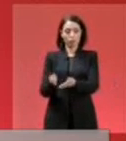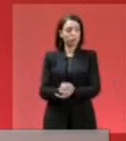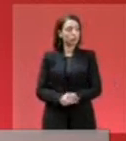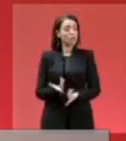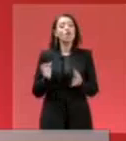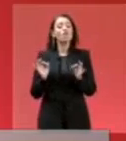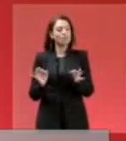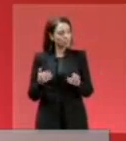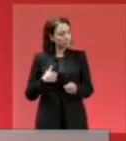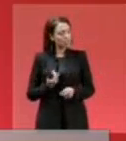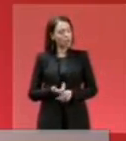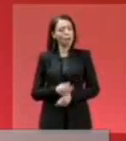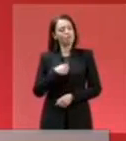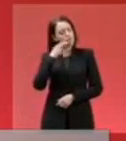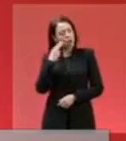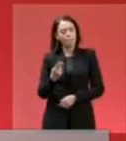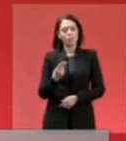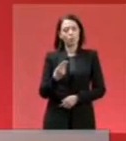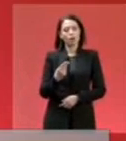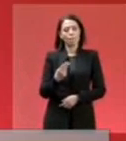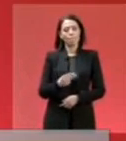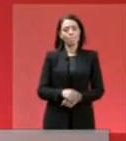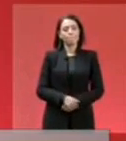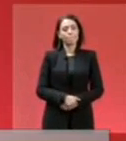Και βεβαίως βλέπουμε ότι